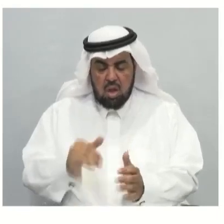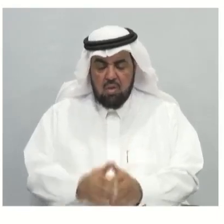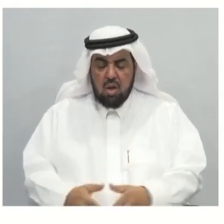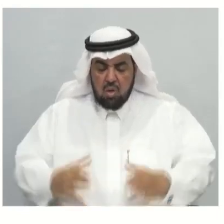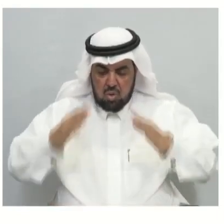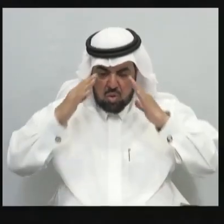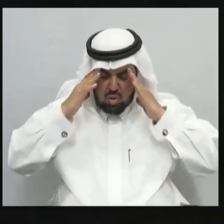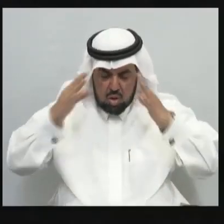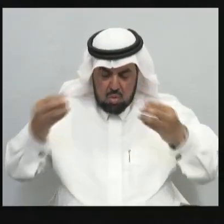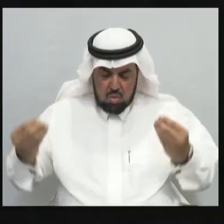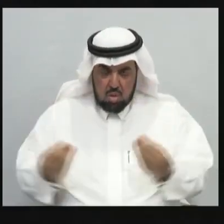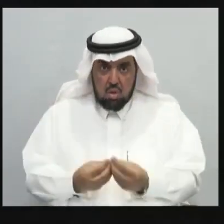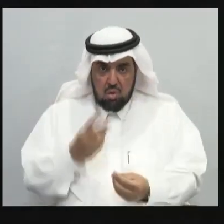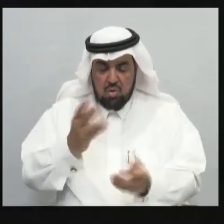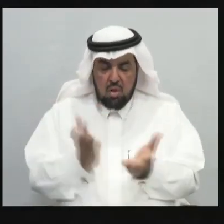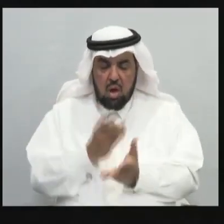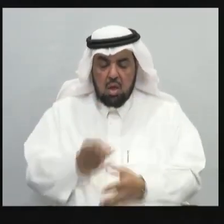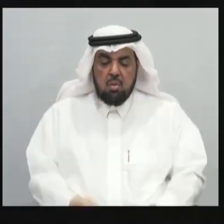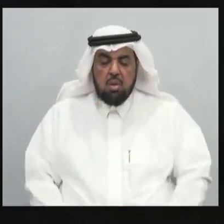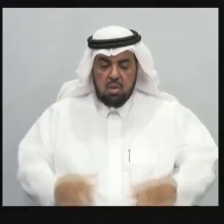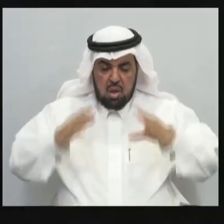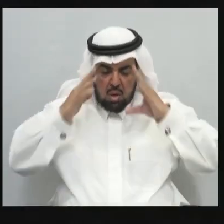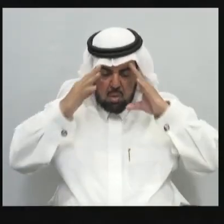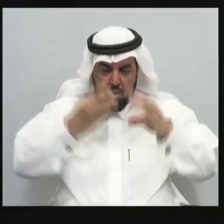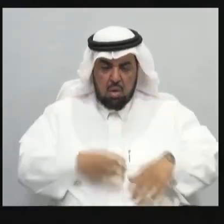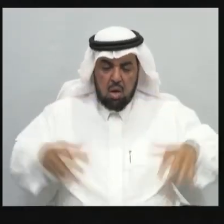شكرا لكم على حسن المتابعه نلتقيكم في الدرس القادم باذن الله والسلام عليكم ورحمه الله وبركاته